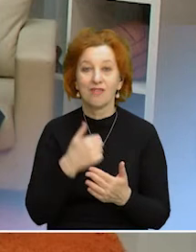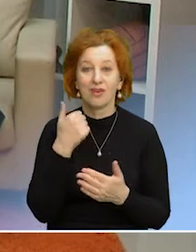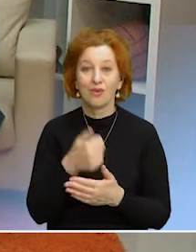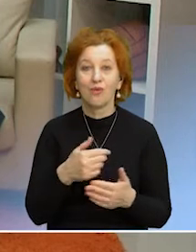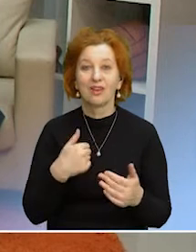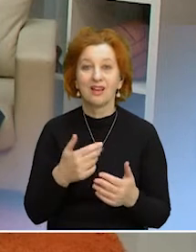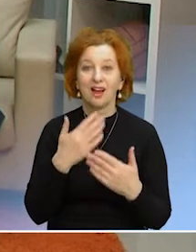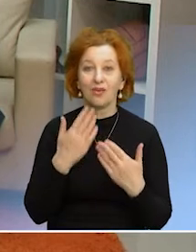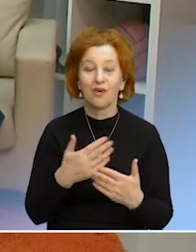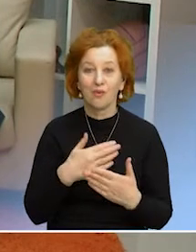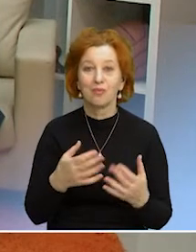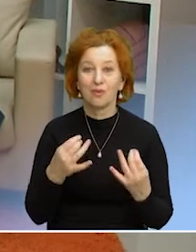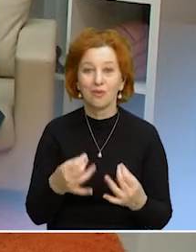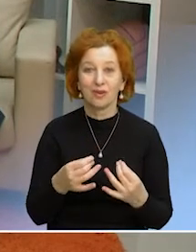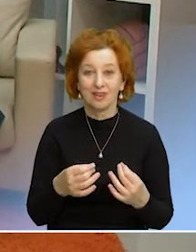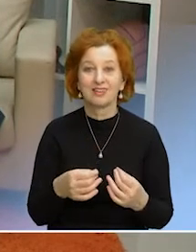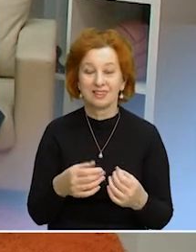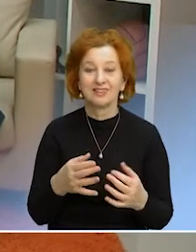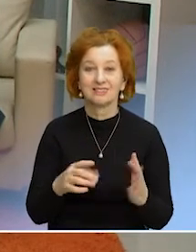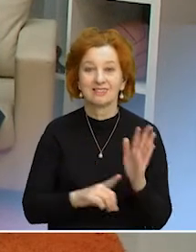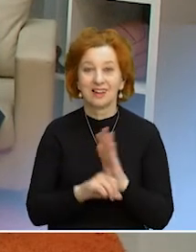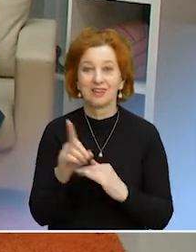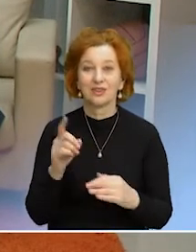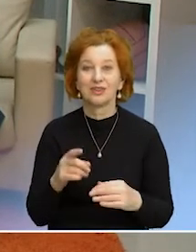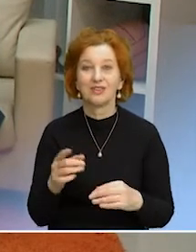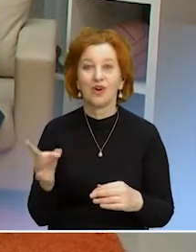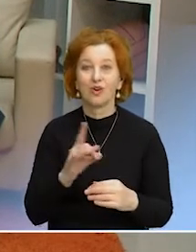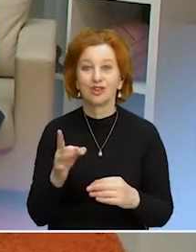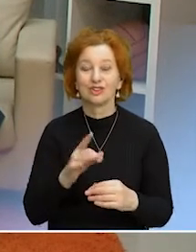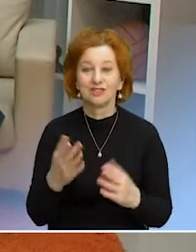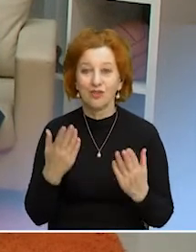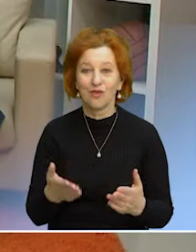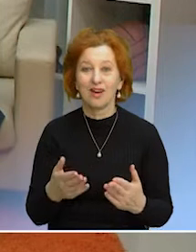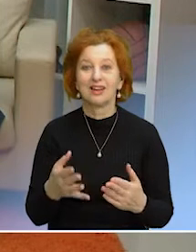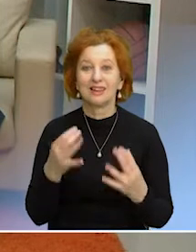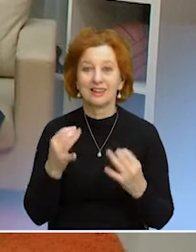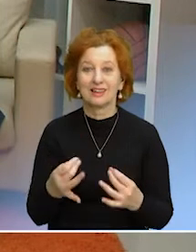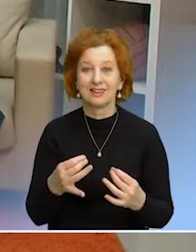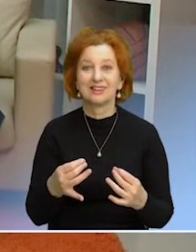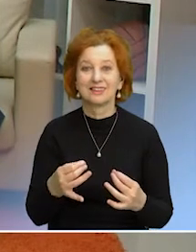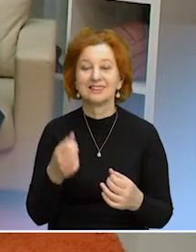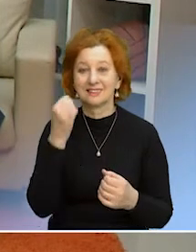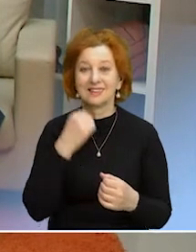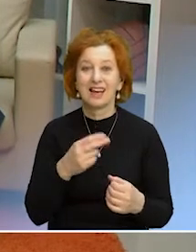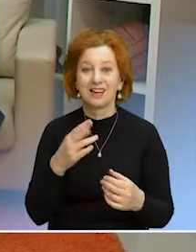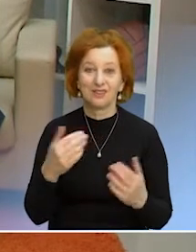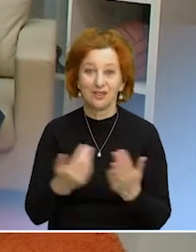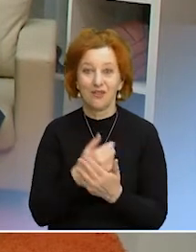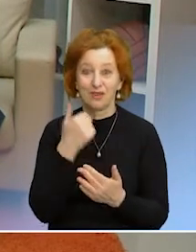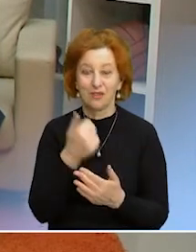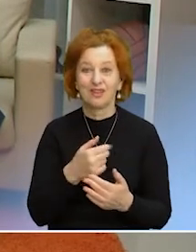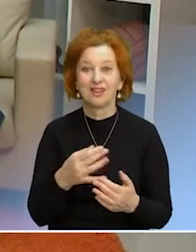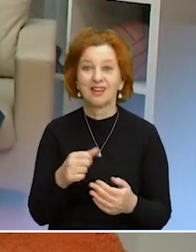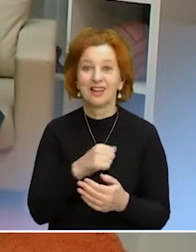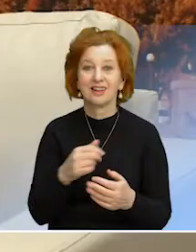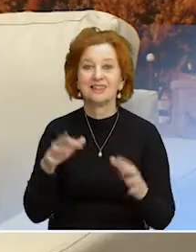год. Я люблю Рождество. Прекрасное начало эфира. Да, я люблю Рождество. И поляков. И, ну, по-разному, да.